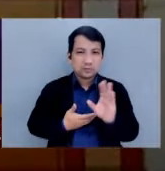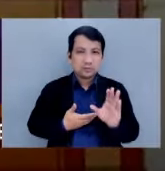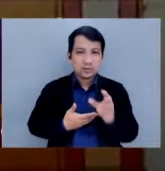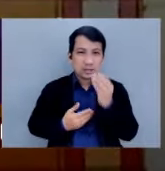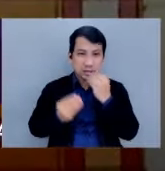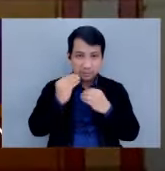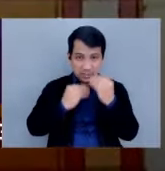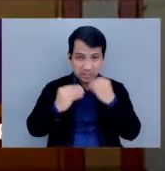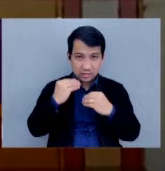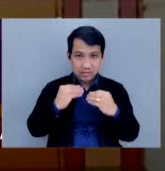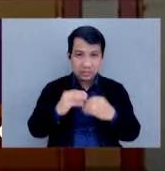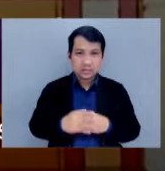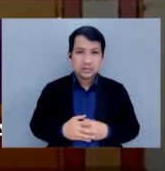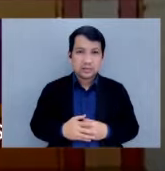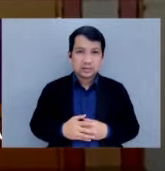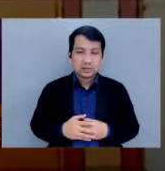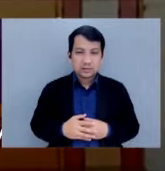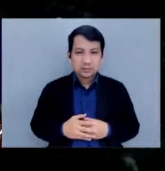pagkain.